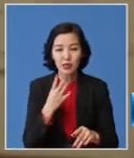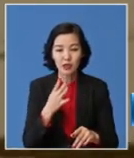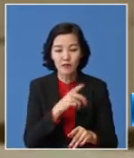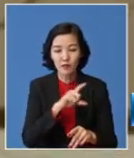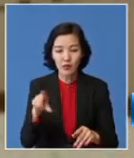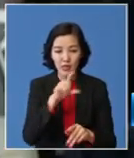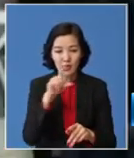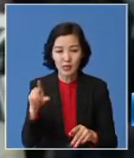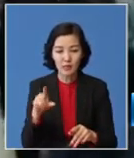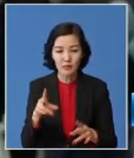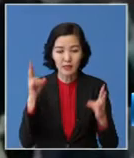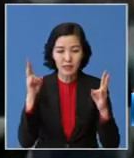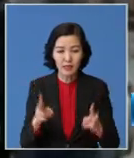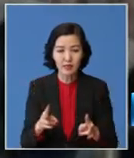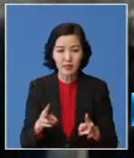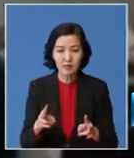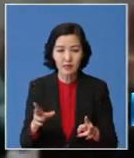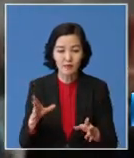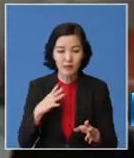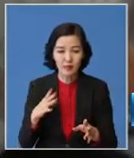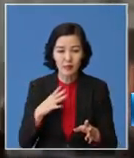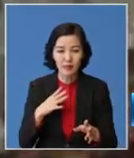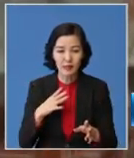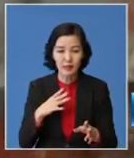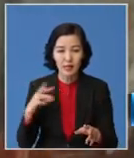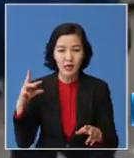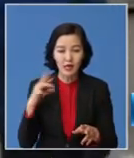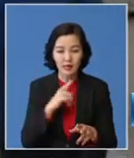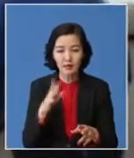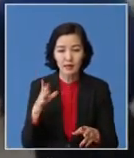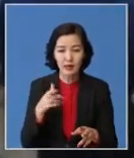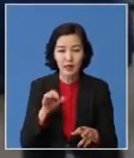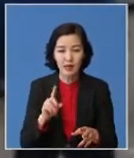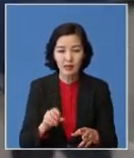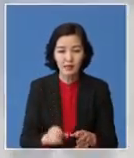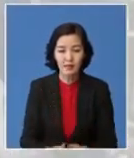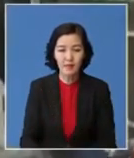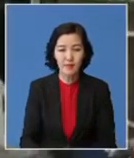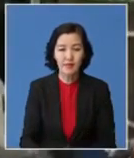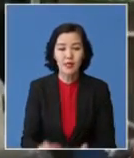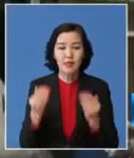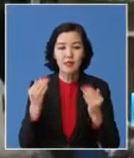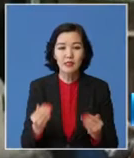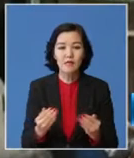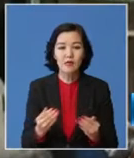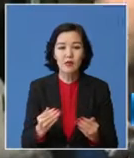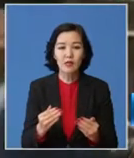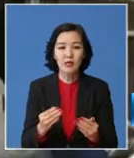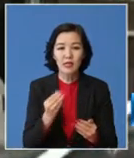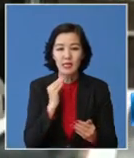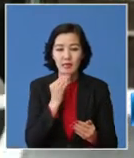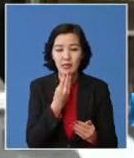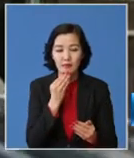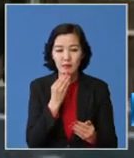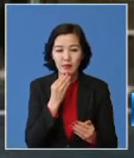У большинства пострадавших было диагностировано отравление угарным газом. Сегодня в Египте начались